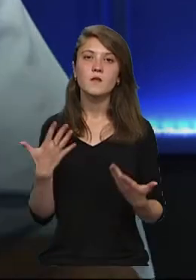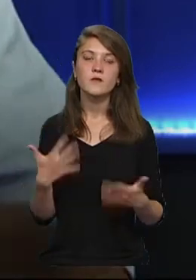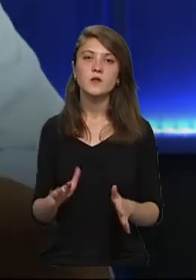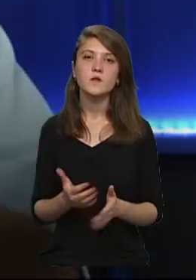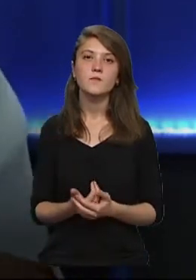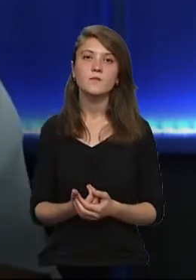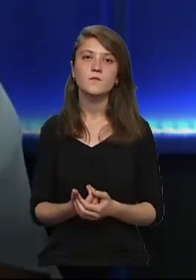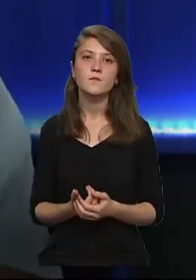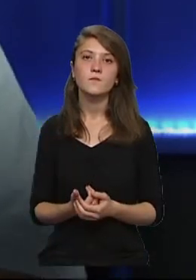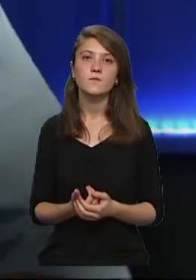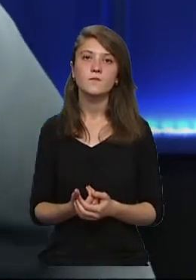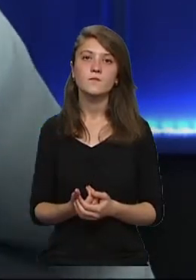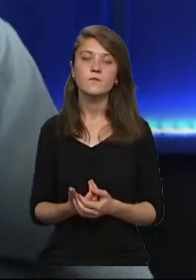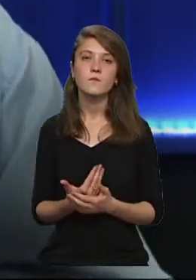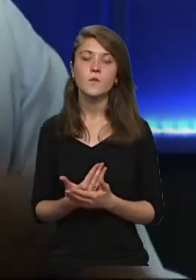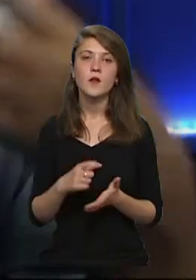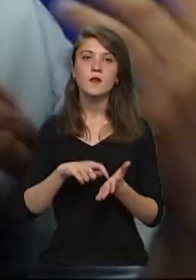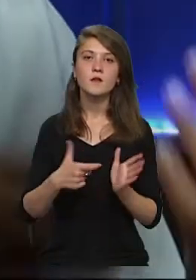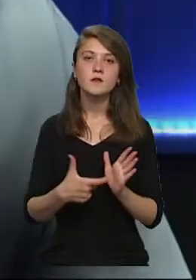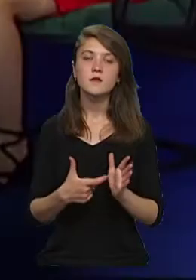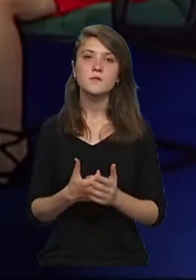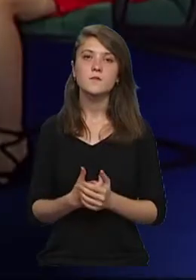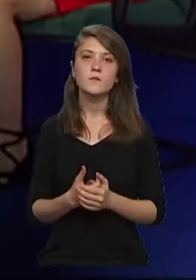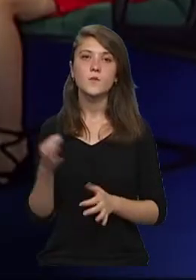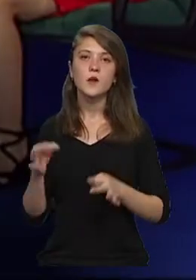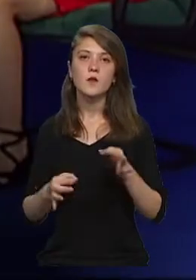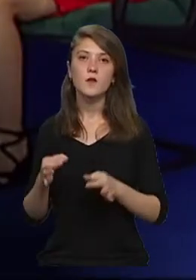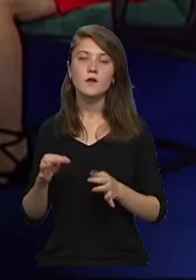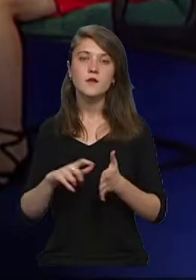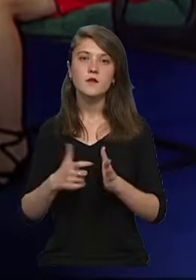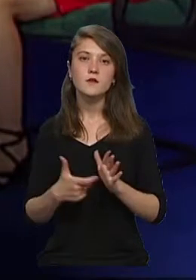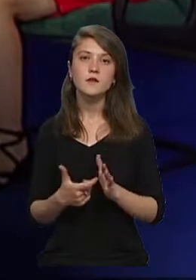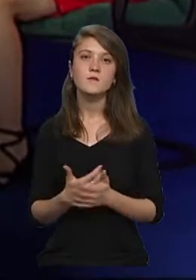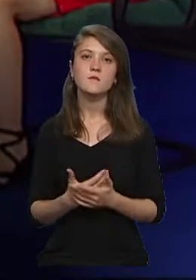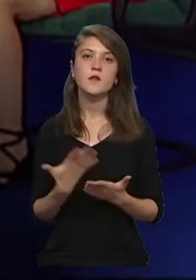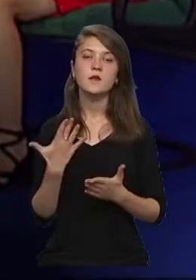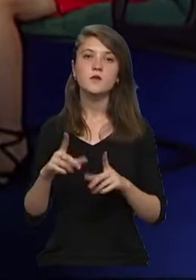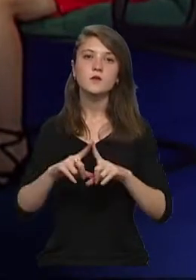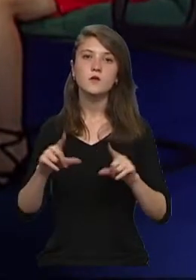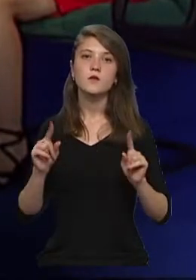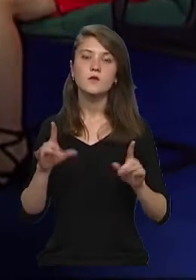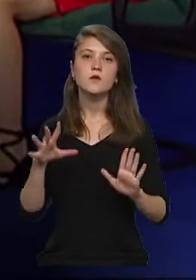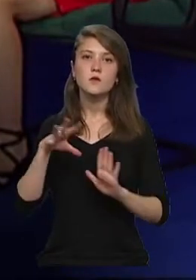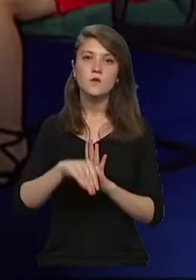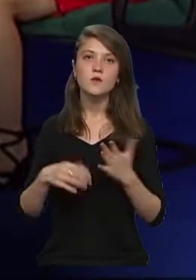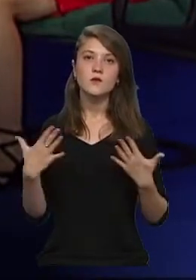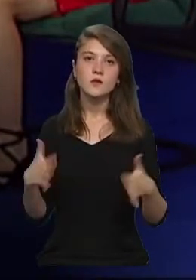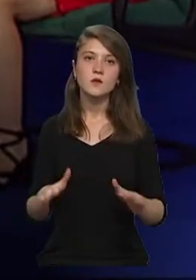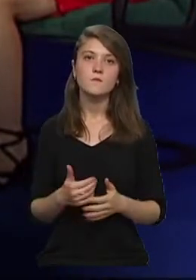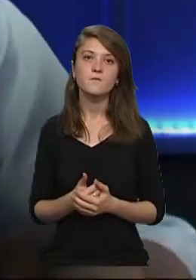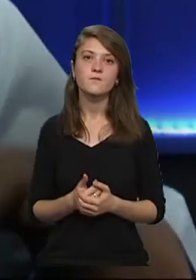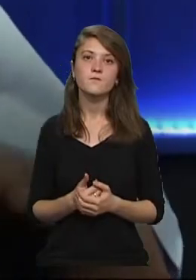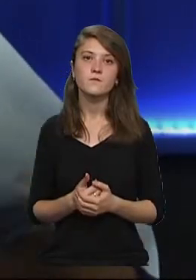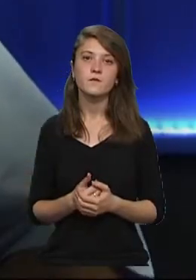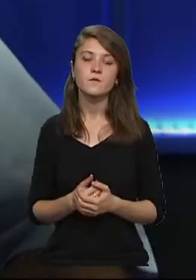там гуманітарний клас в першій школі, чи природознавчу ланку, але їхні школи теж долучені вже. Підвіз